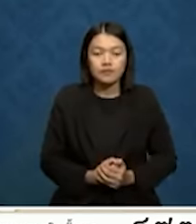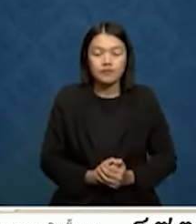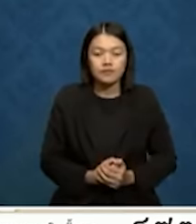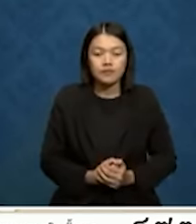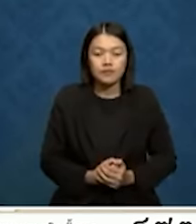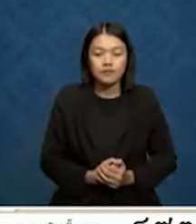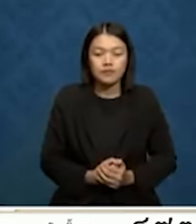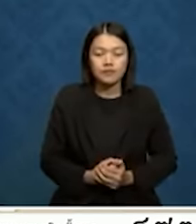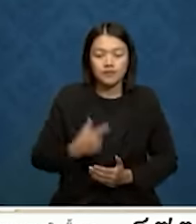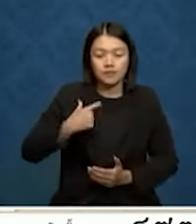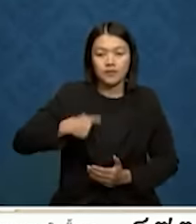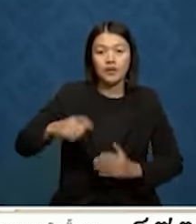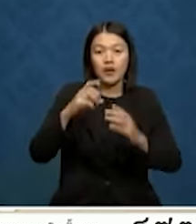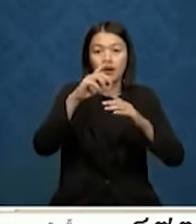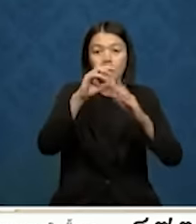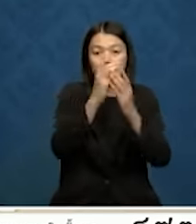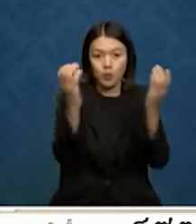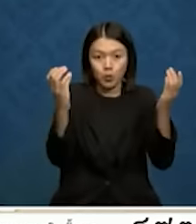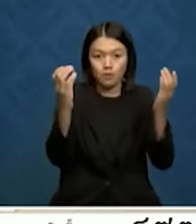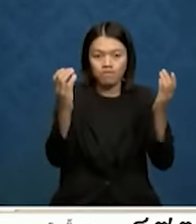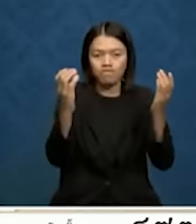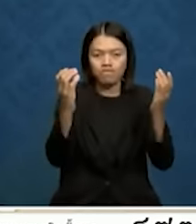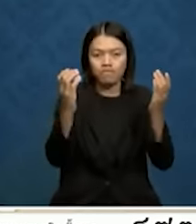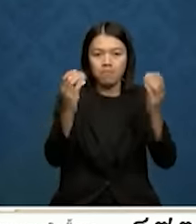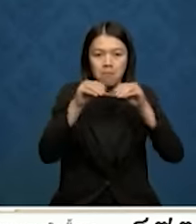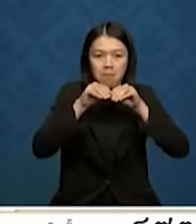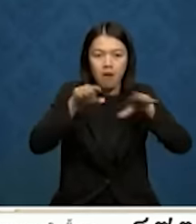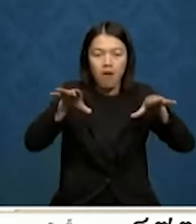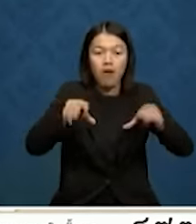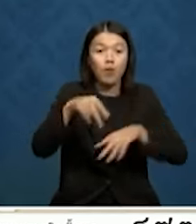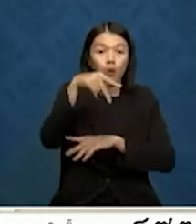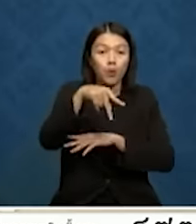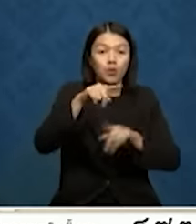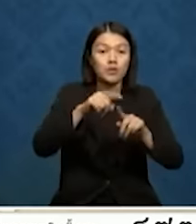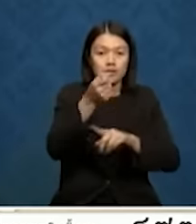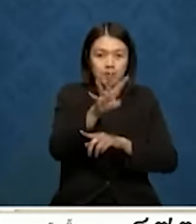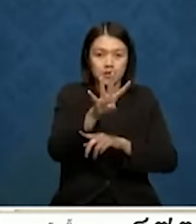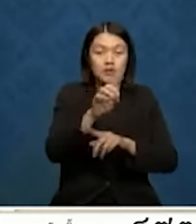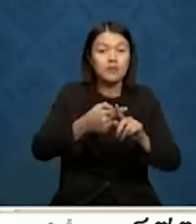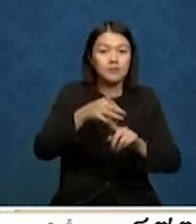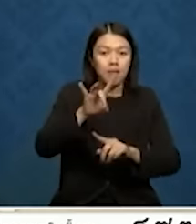ด้วยศาลรัฐธรรมนูญได้มีคำวินิจฉัยเมื่อวันพุธที่14สิงหาคม